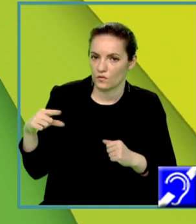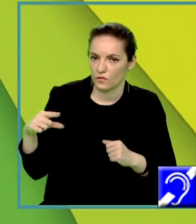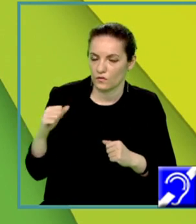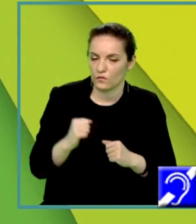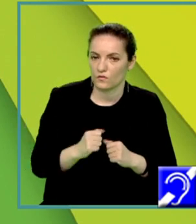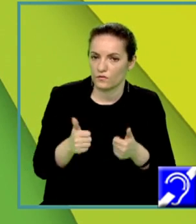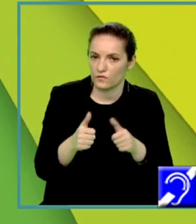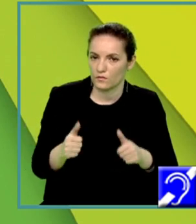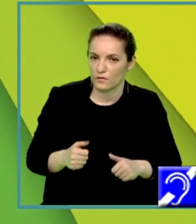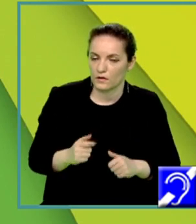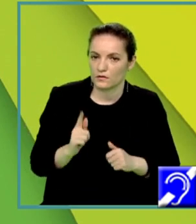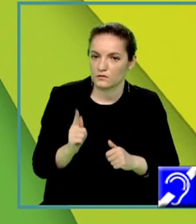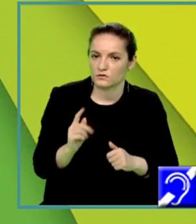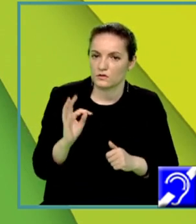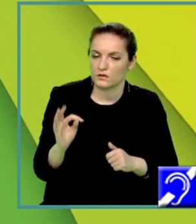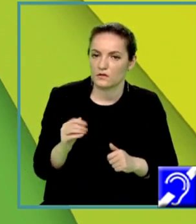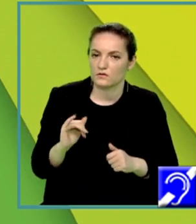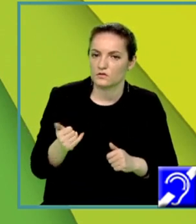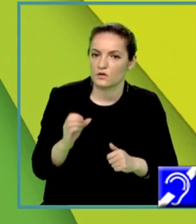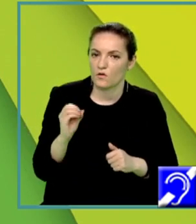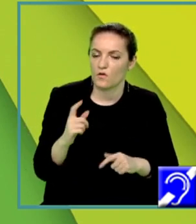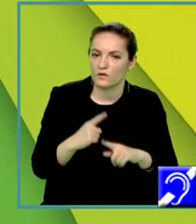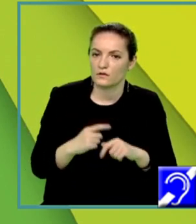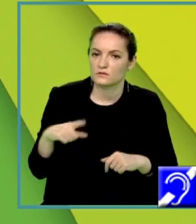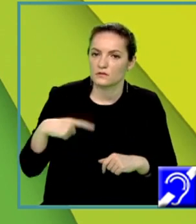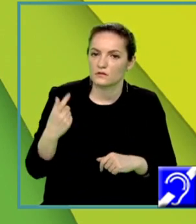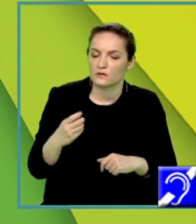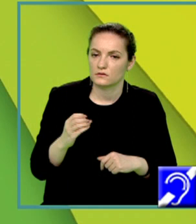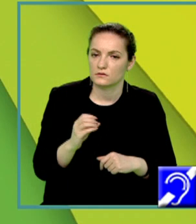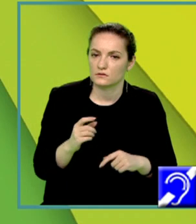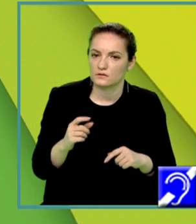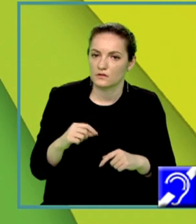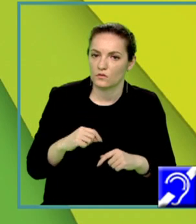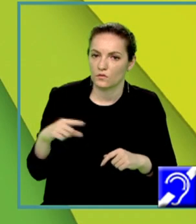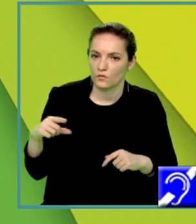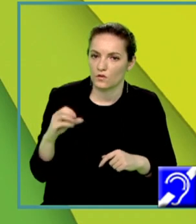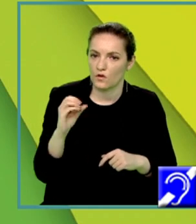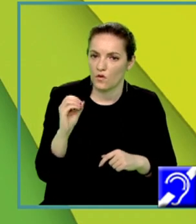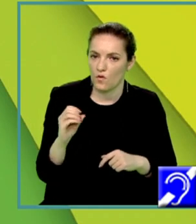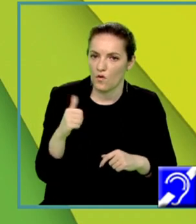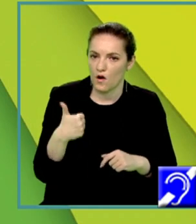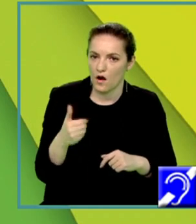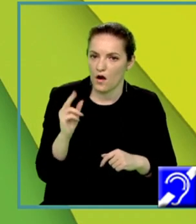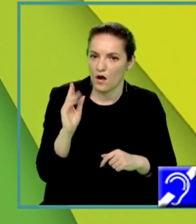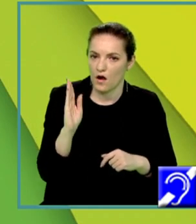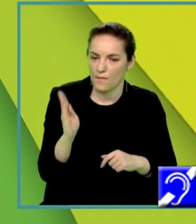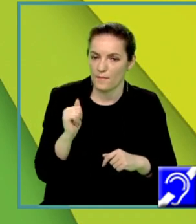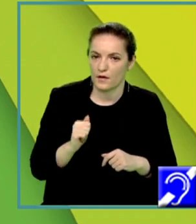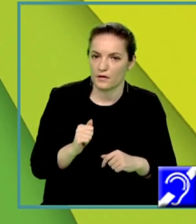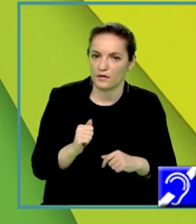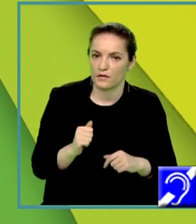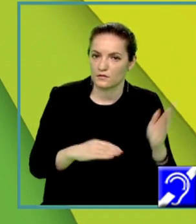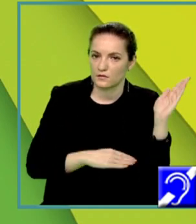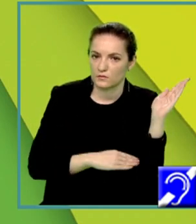format de graficul funcției și axa OX, este unghiul OAB. Cum triunghiul OAB este dreptunghic în